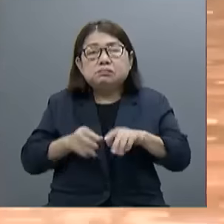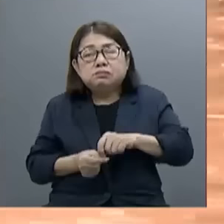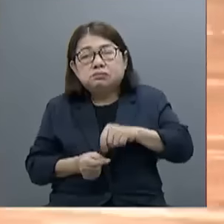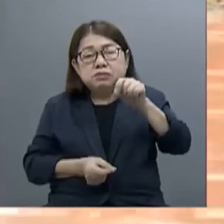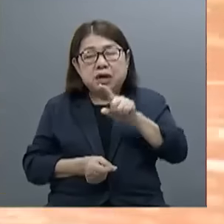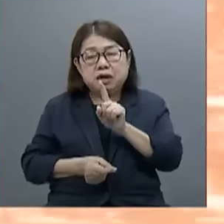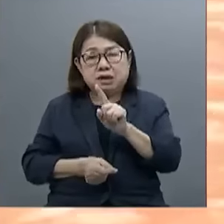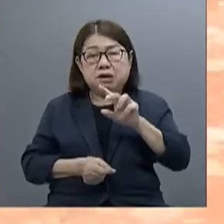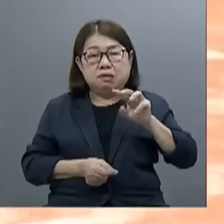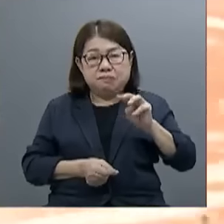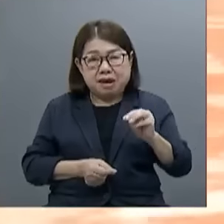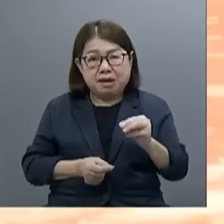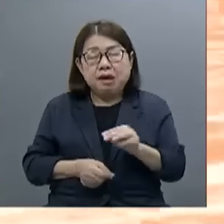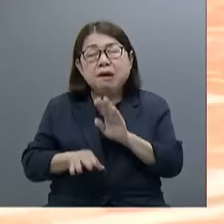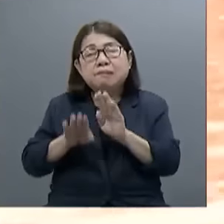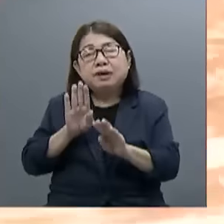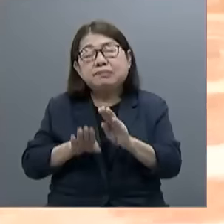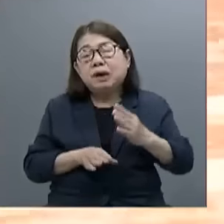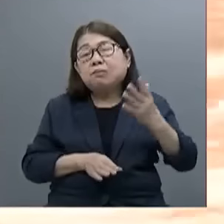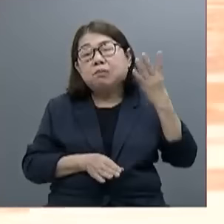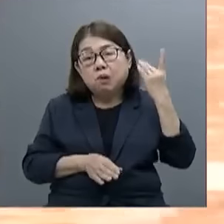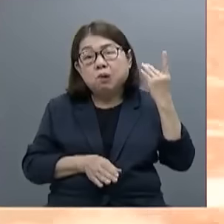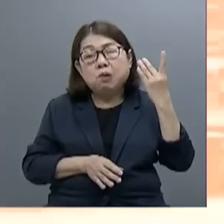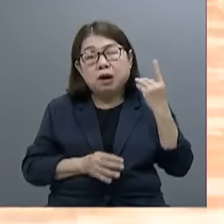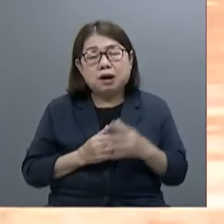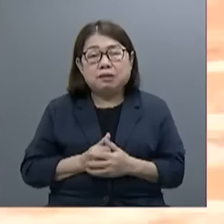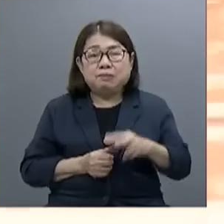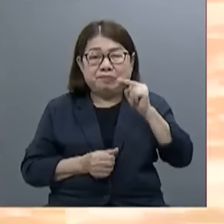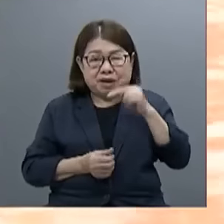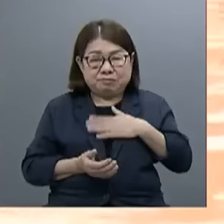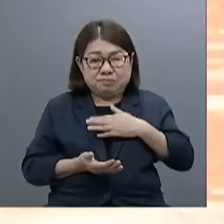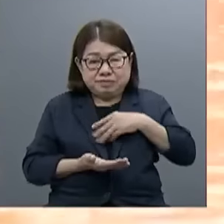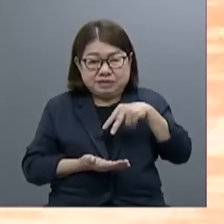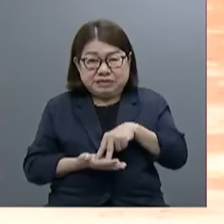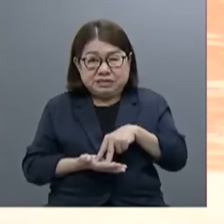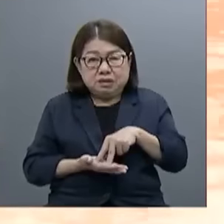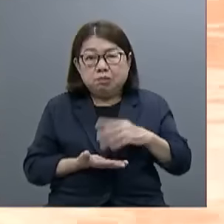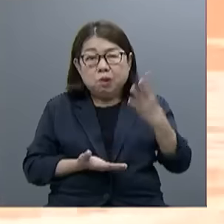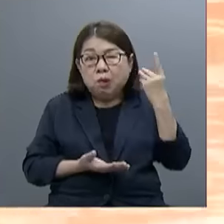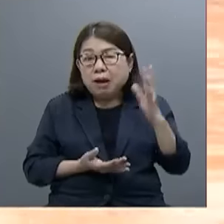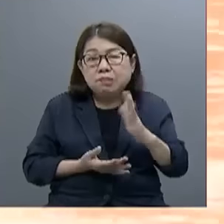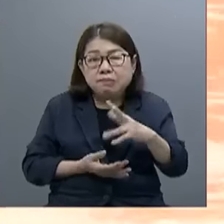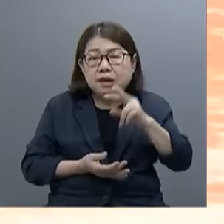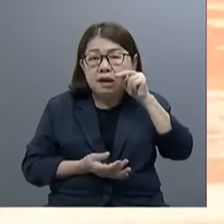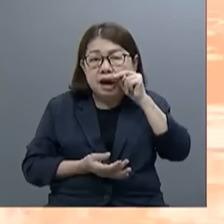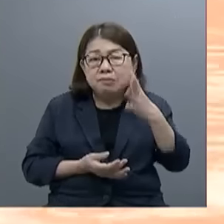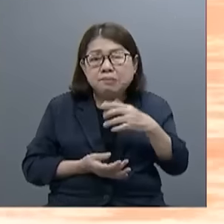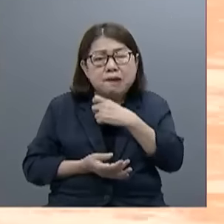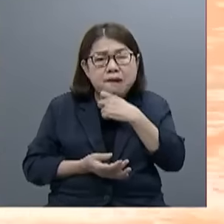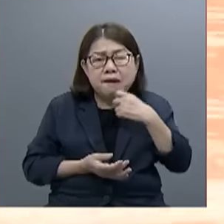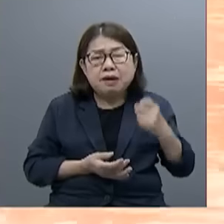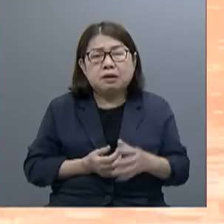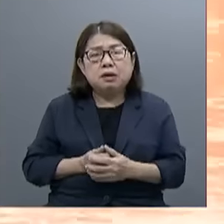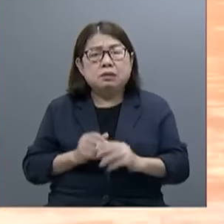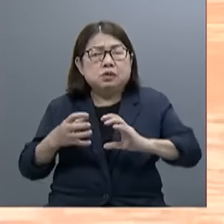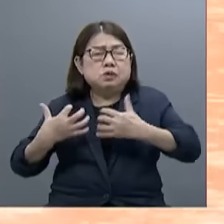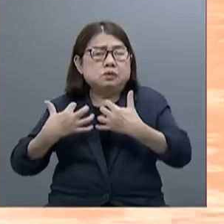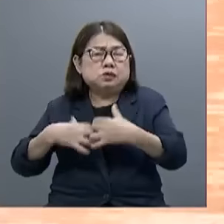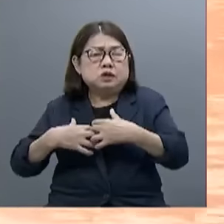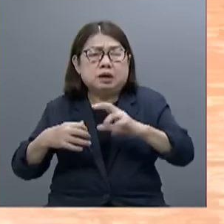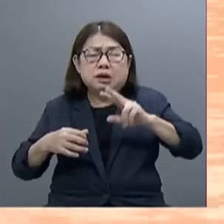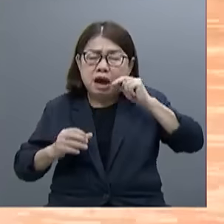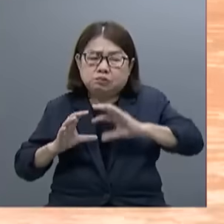ครับซึ่งถ้าเปรียบเทียบจากช่วงเมื่อวานนี้นะครับน้ำบริเวณนี้แห้งแล้วนะครับชาวบ้านแล้วก็เจ้าหน้าที่นั้นได้สูบออกไปเรียบร้อย